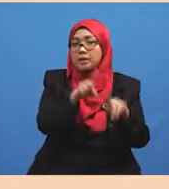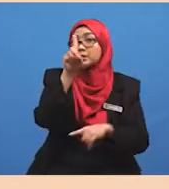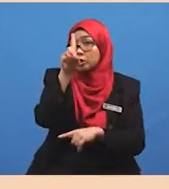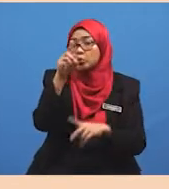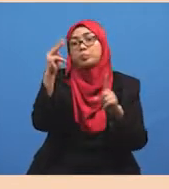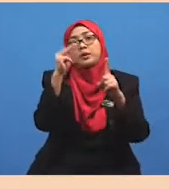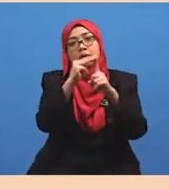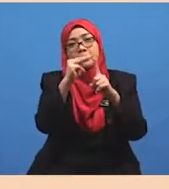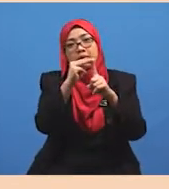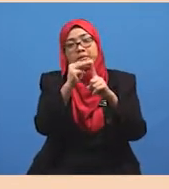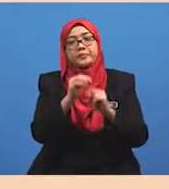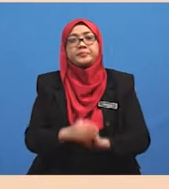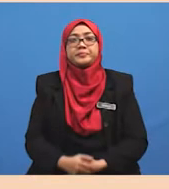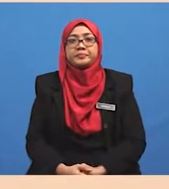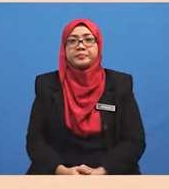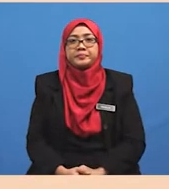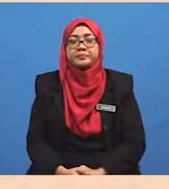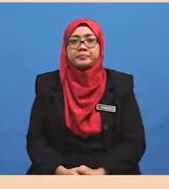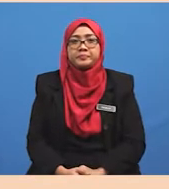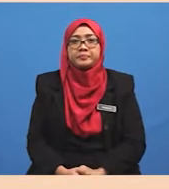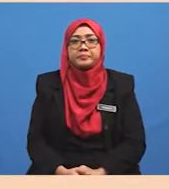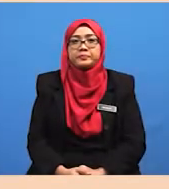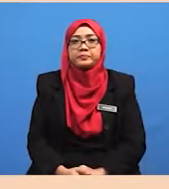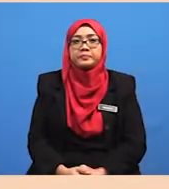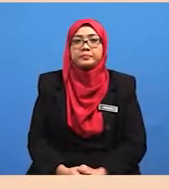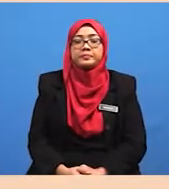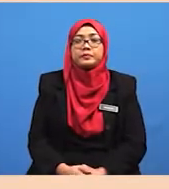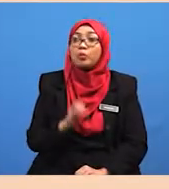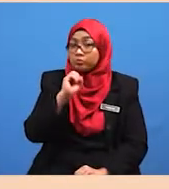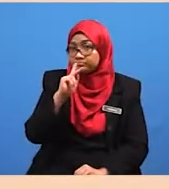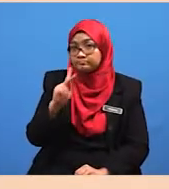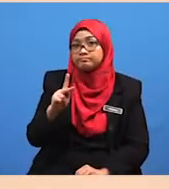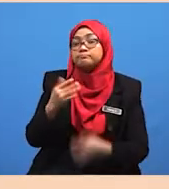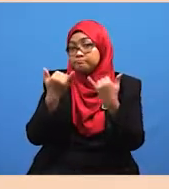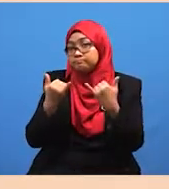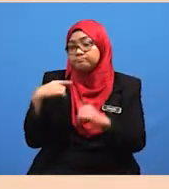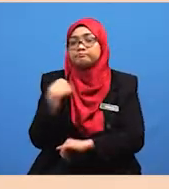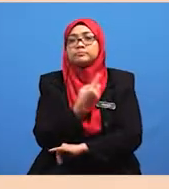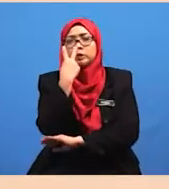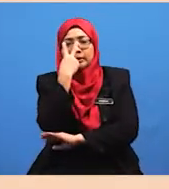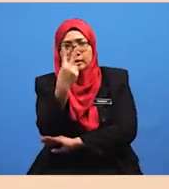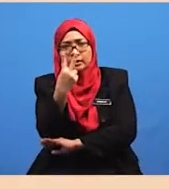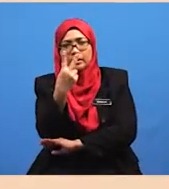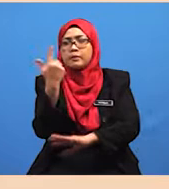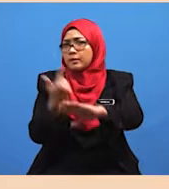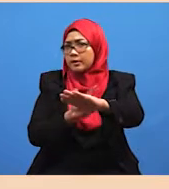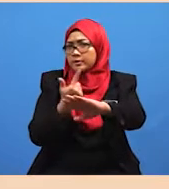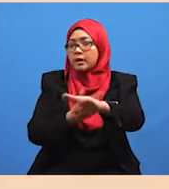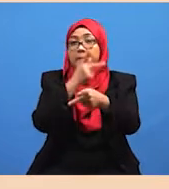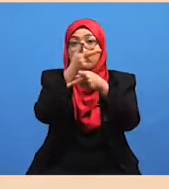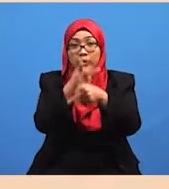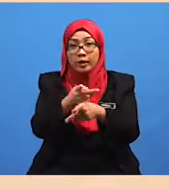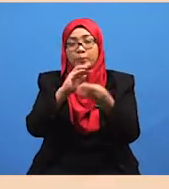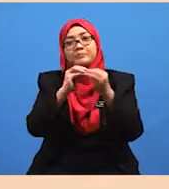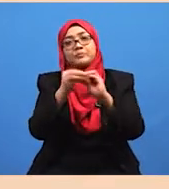maka belajar belajar sekarang kita lihat latihan pengukuhan